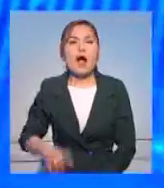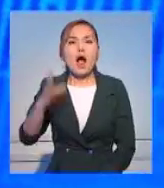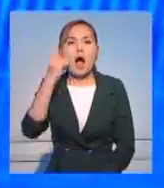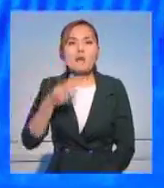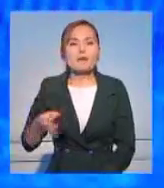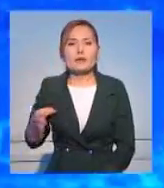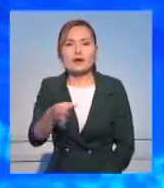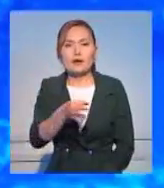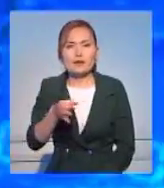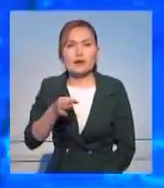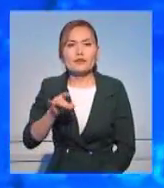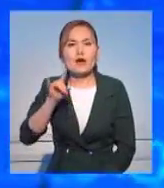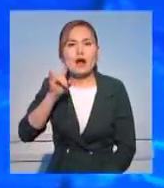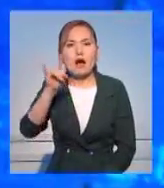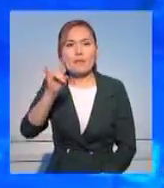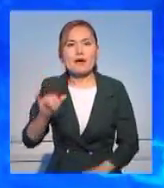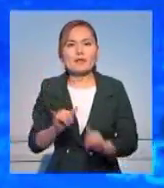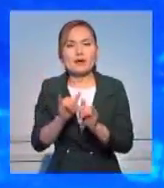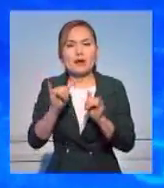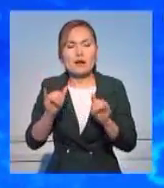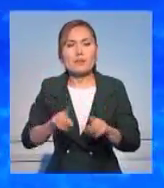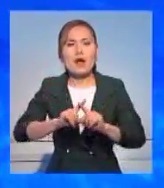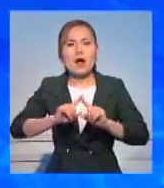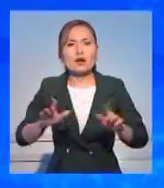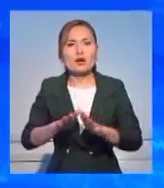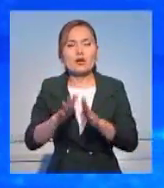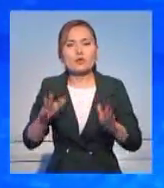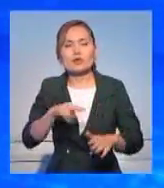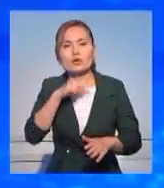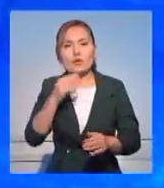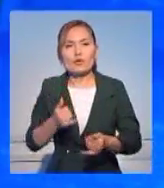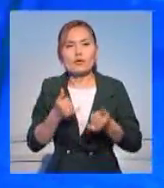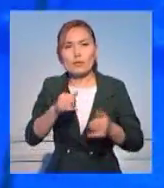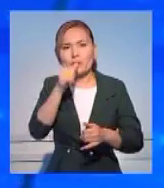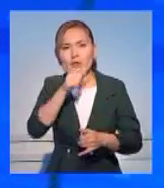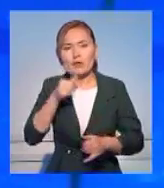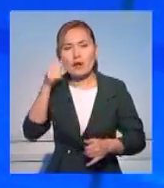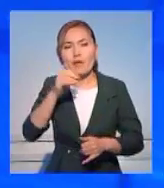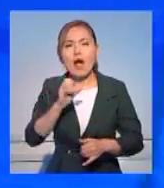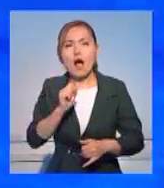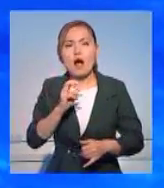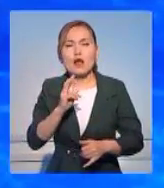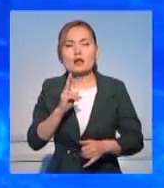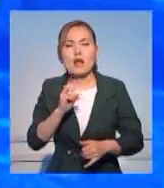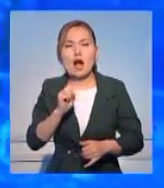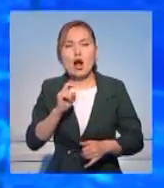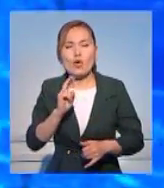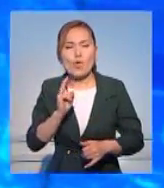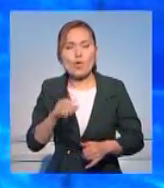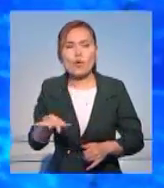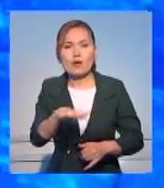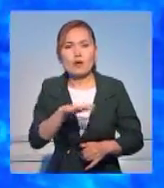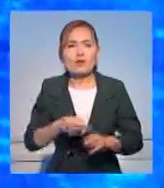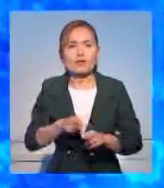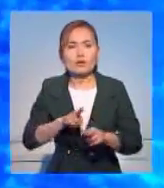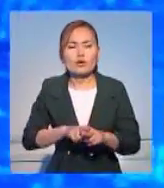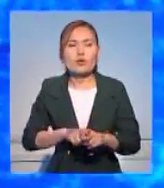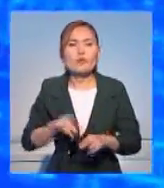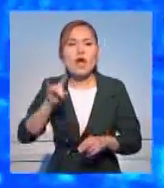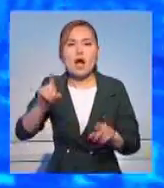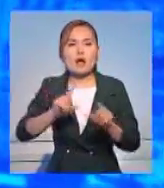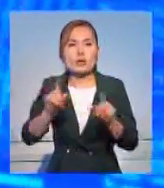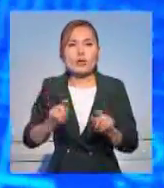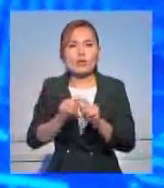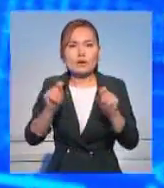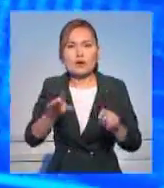Алматы облысында азаматтық авиацияны дамытуға айрықша көңіл бөлініп отыр. Былтыр Алакөл ауданында елбасының тікелей тапсырмасымен Үшарал